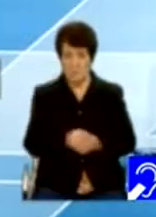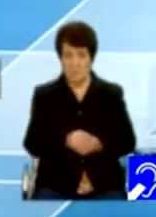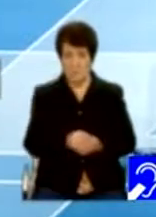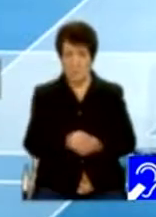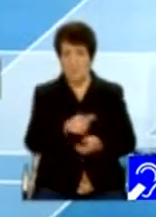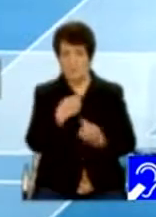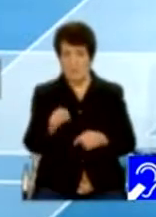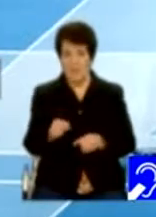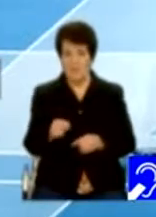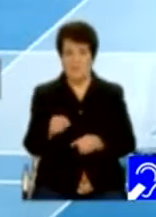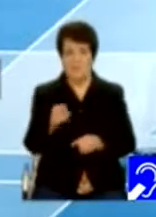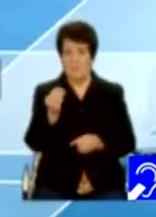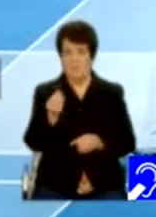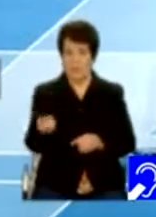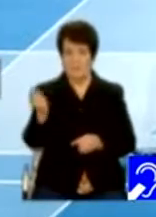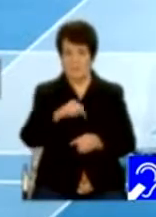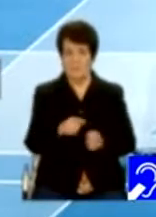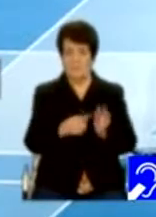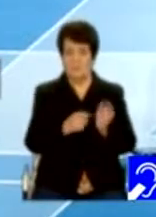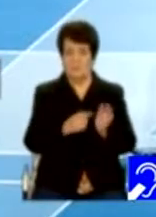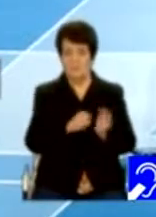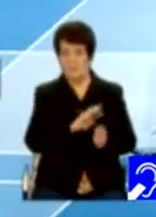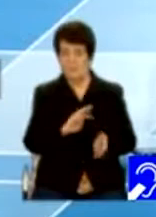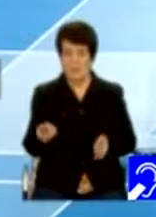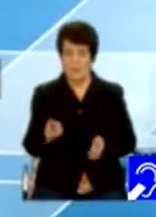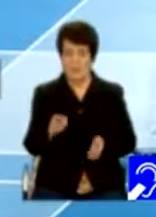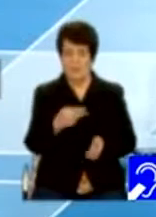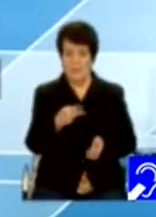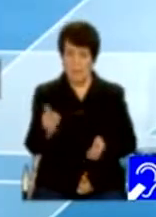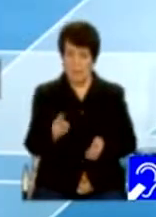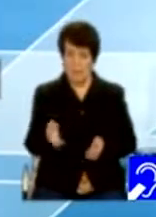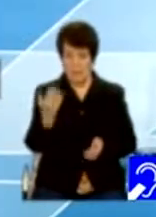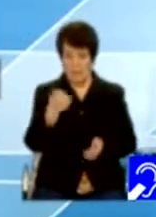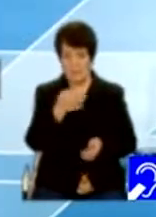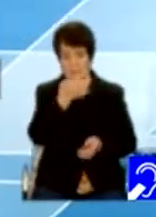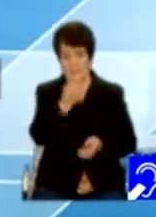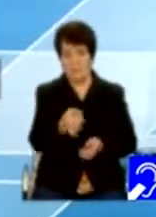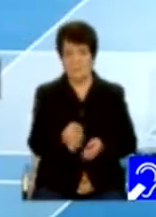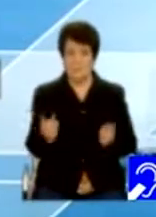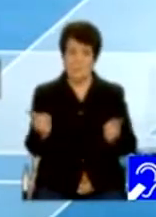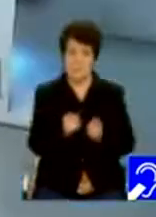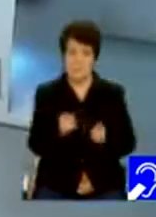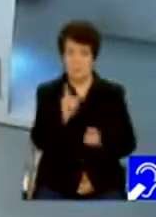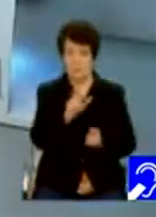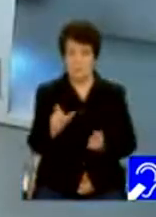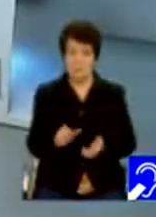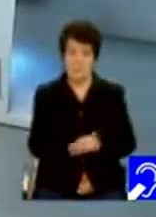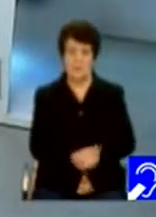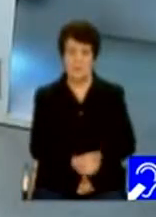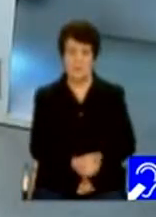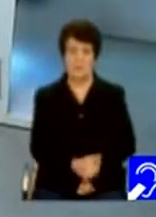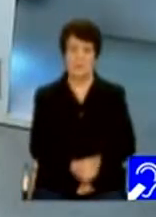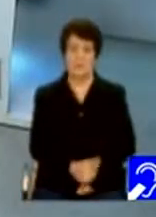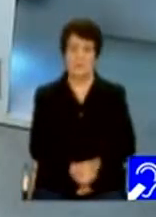alți bani, 600 de milioane de euro, cum s-a anunțat de altfel. Haideți să răspundem pe scurt oamenilor, că...